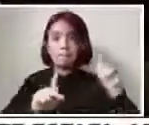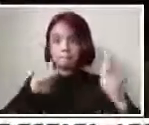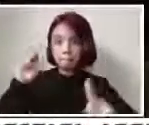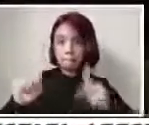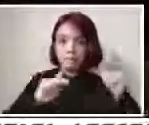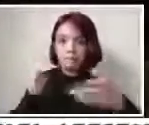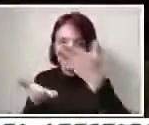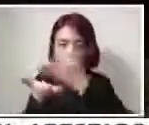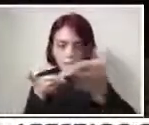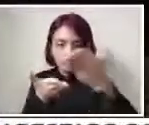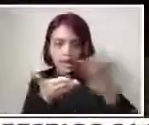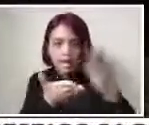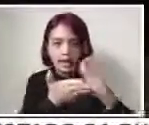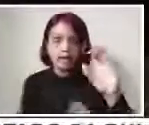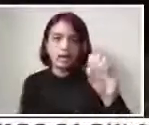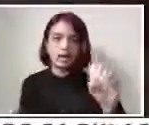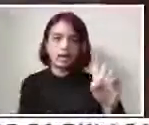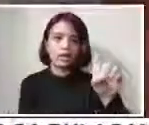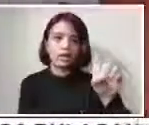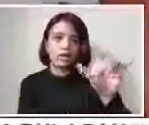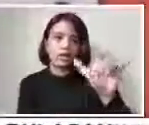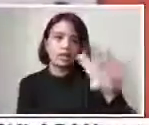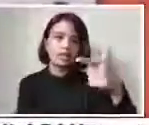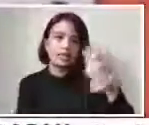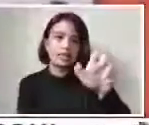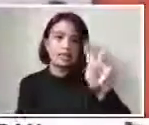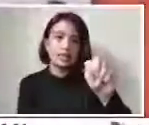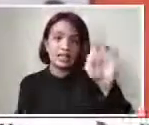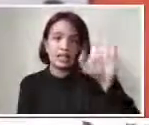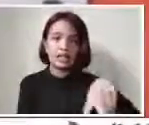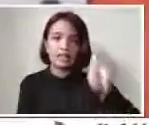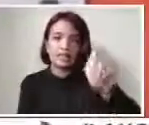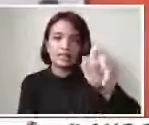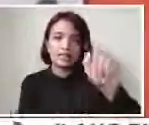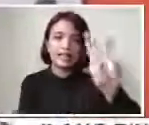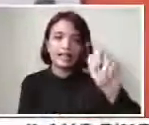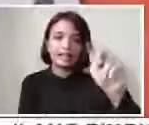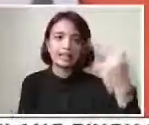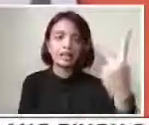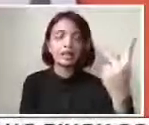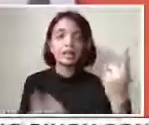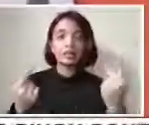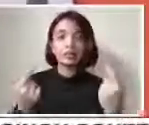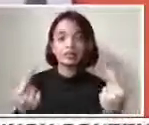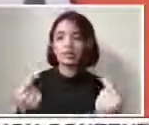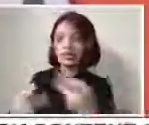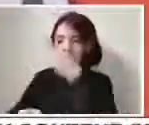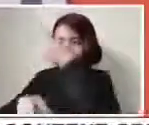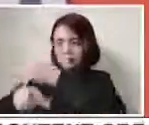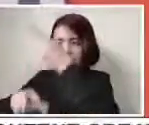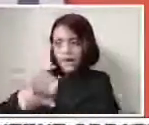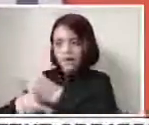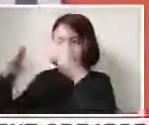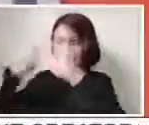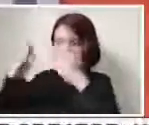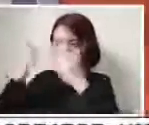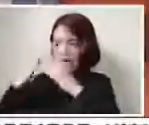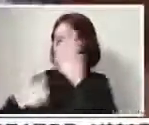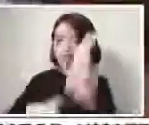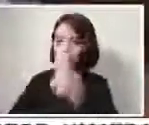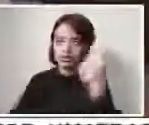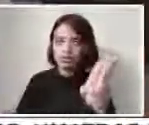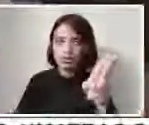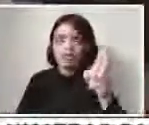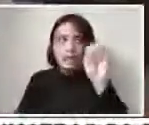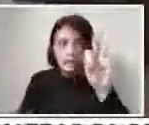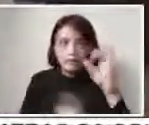bagong kaso ng COVID-19 sa New South Wales sa loob lang ng 24 oras. Nakapagtala rin ang Victoria